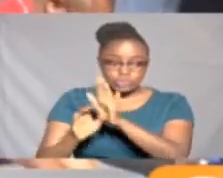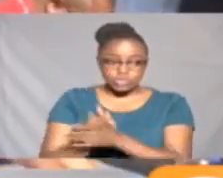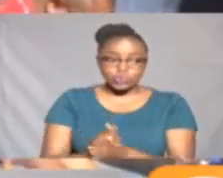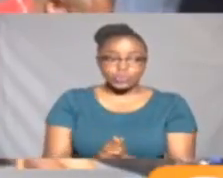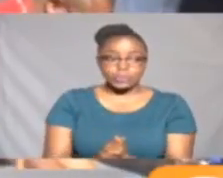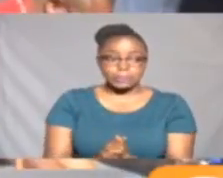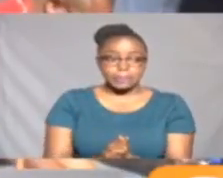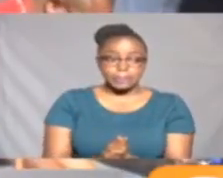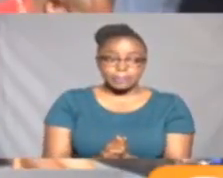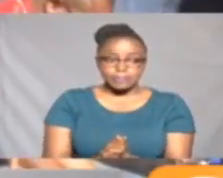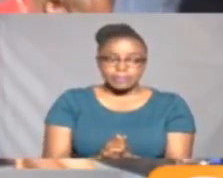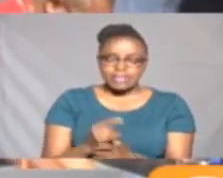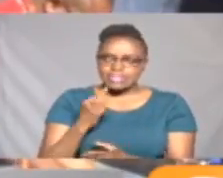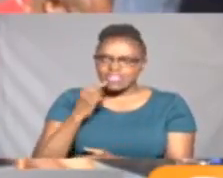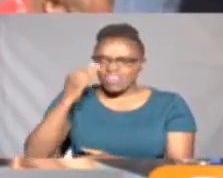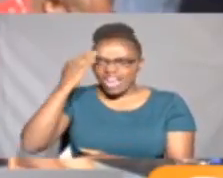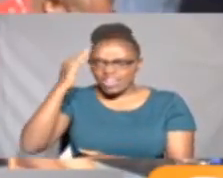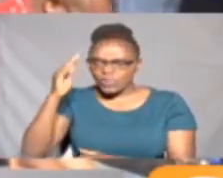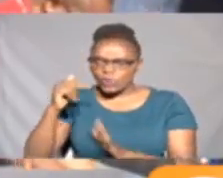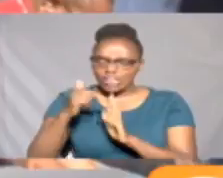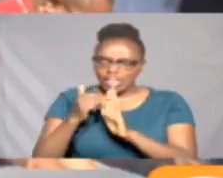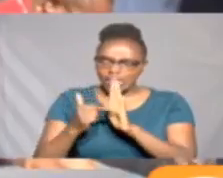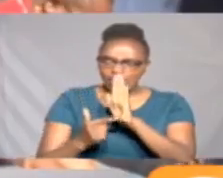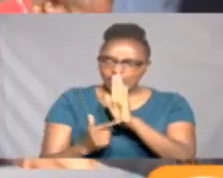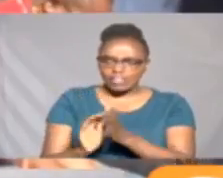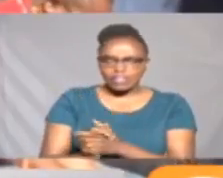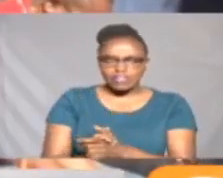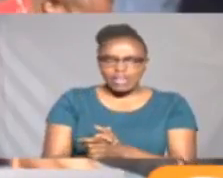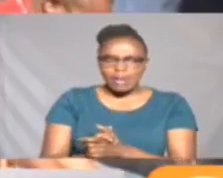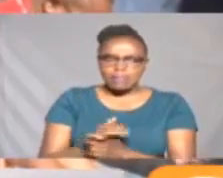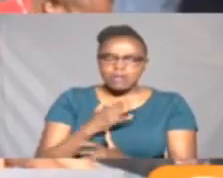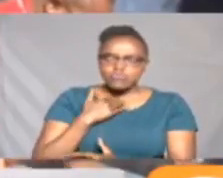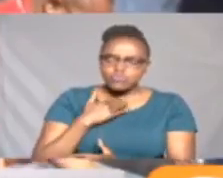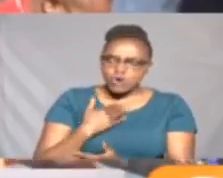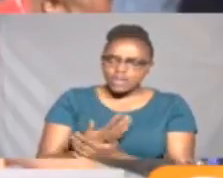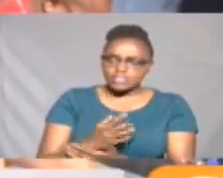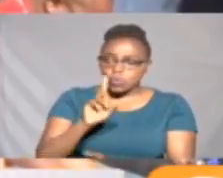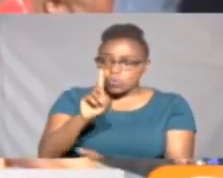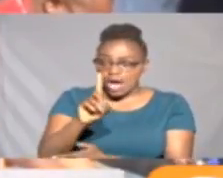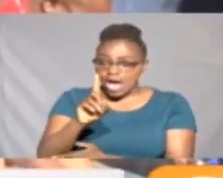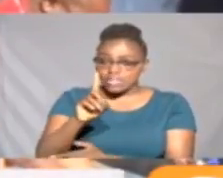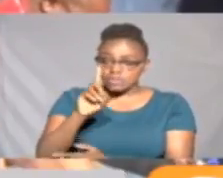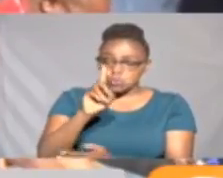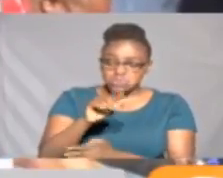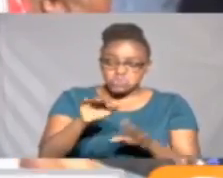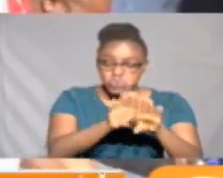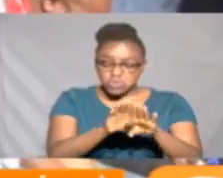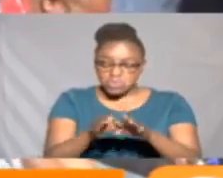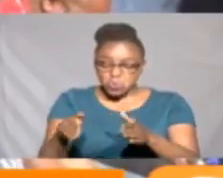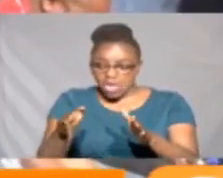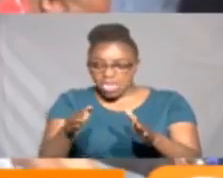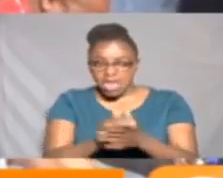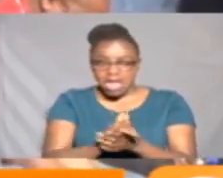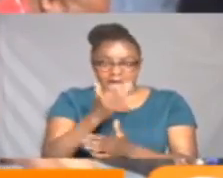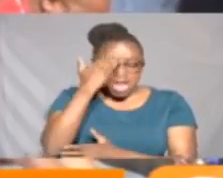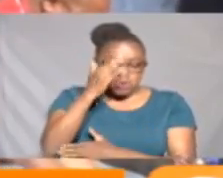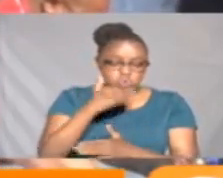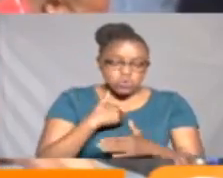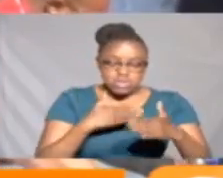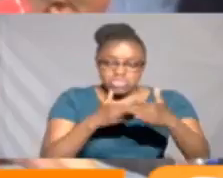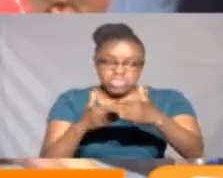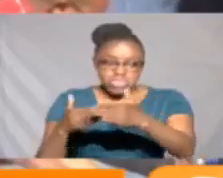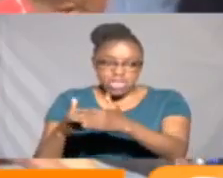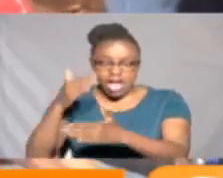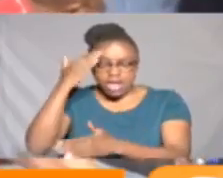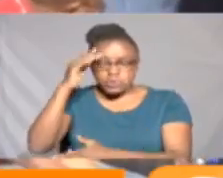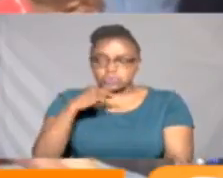ya kusema sujui nini hii, unataka kufungia kiongozi mmoja sujui barabara hii, unataka kufungia yeye sujui